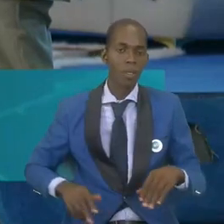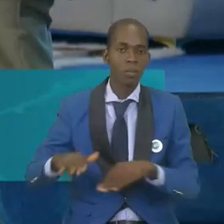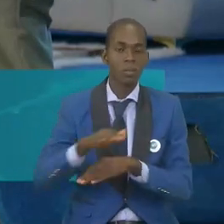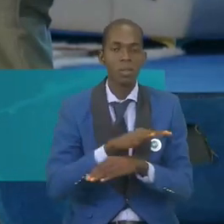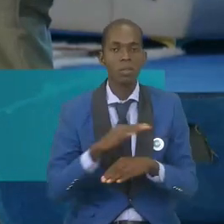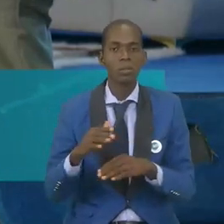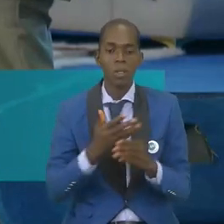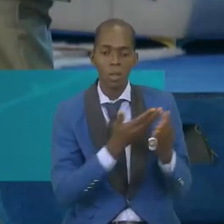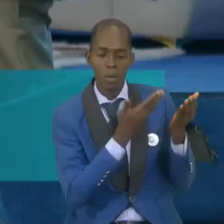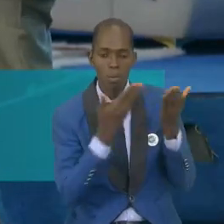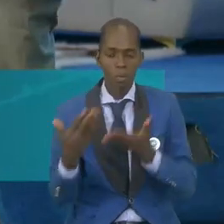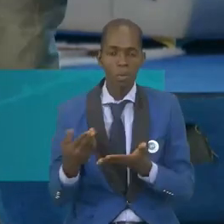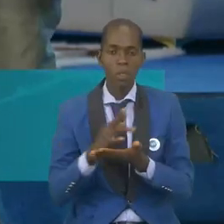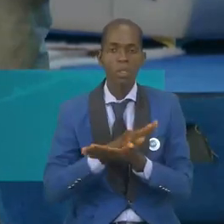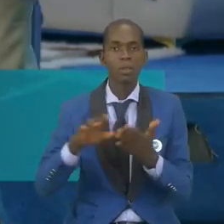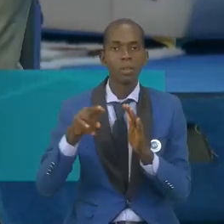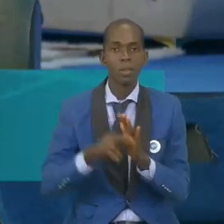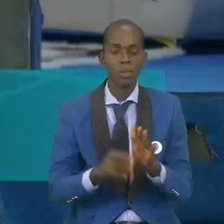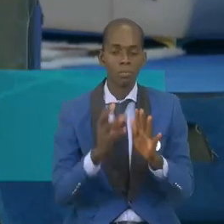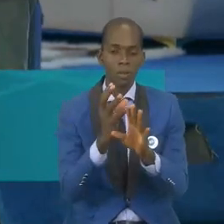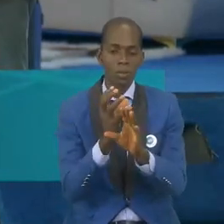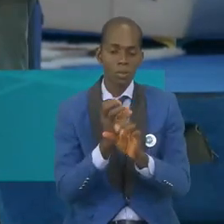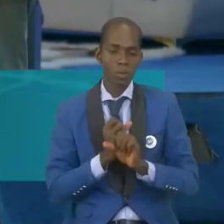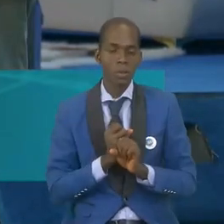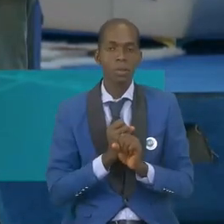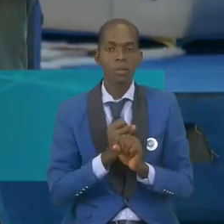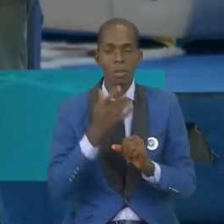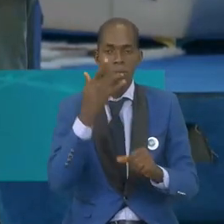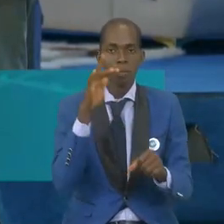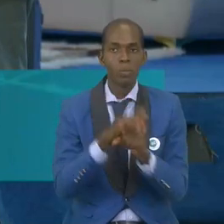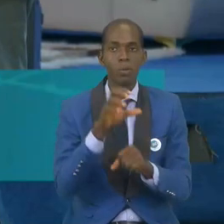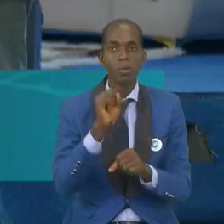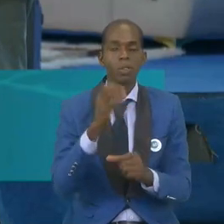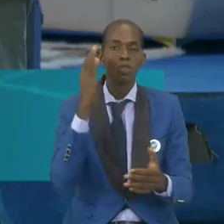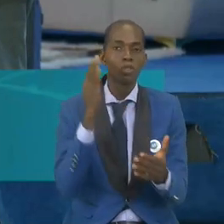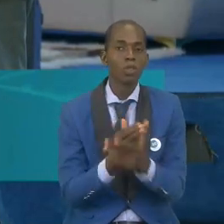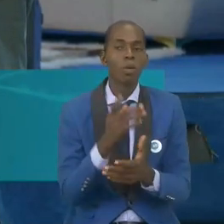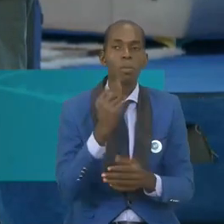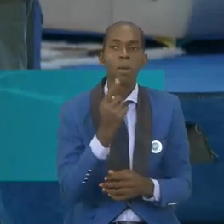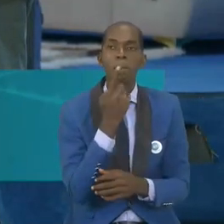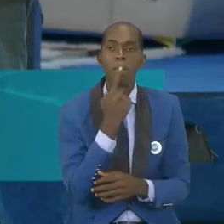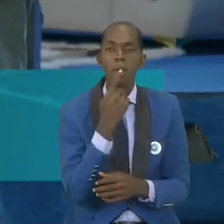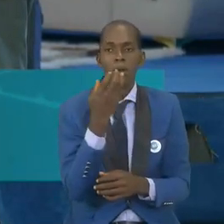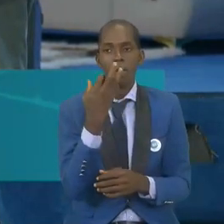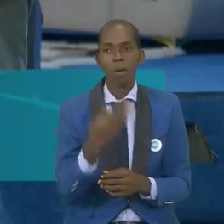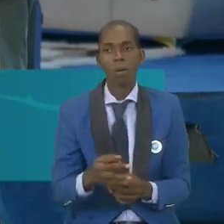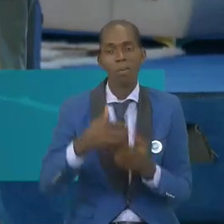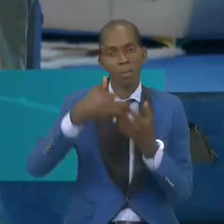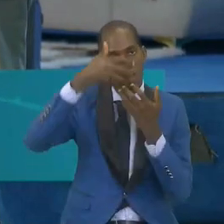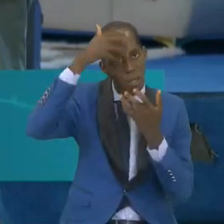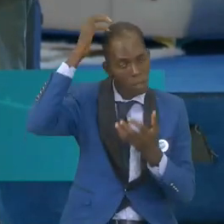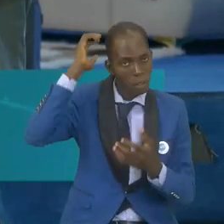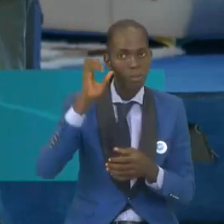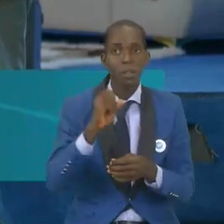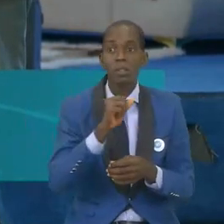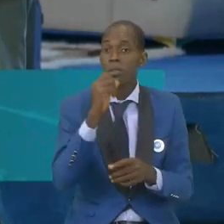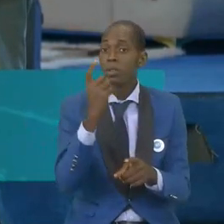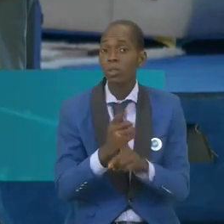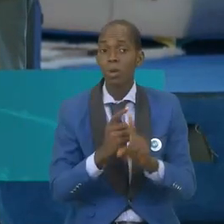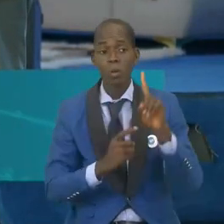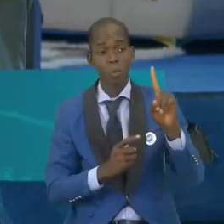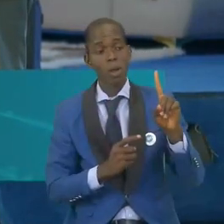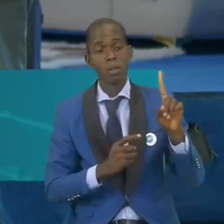Qui par la foi vainquirent des royaumes, exerçaient la justice, obtinrent des promesses, fermèrent la